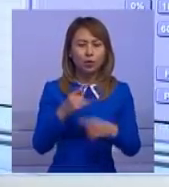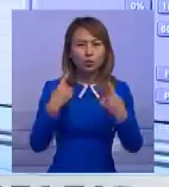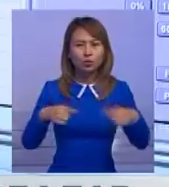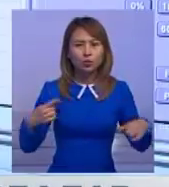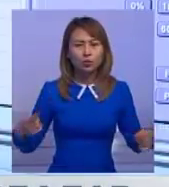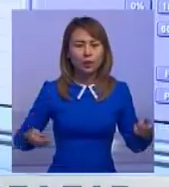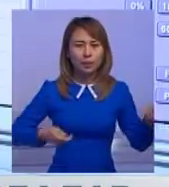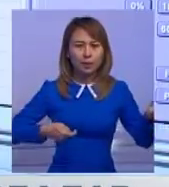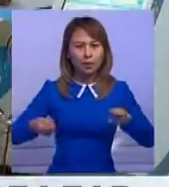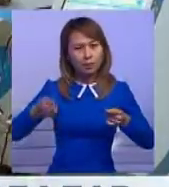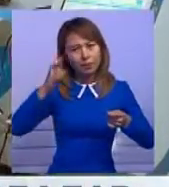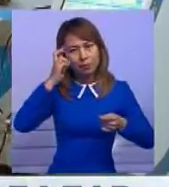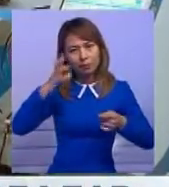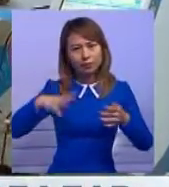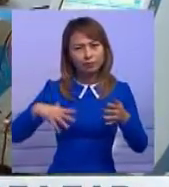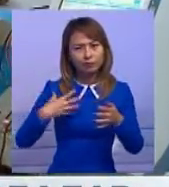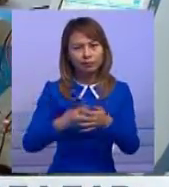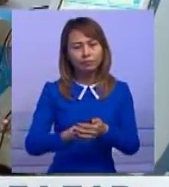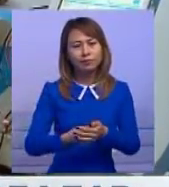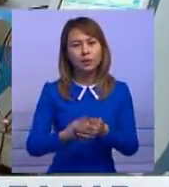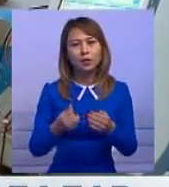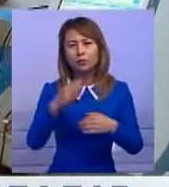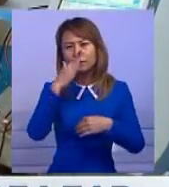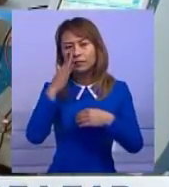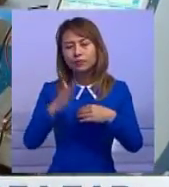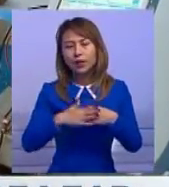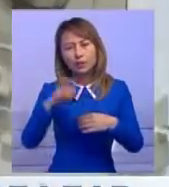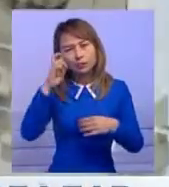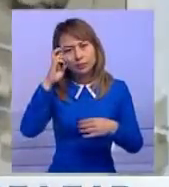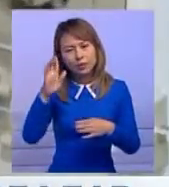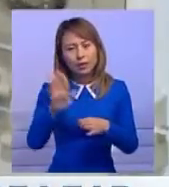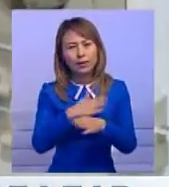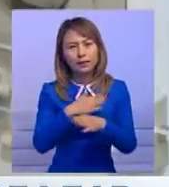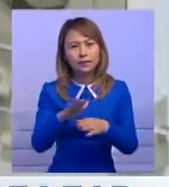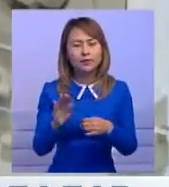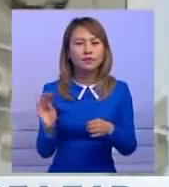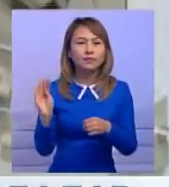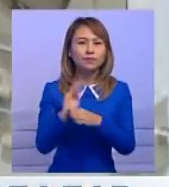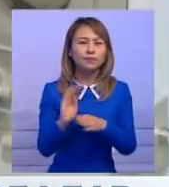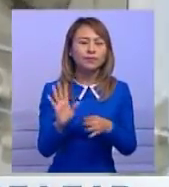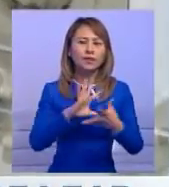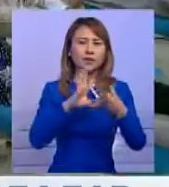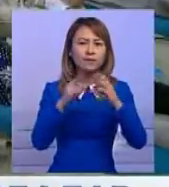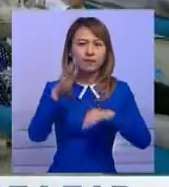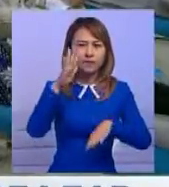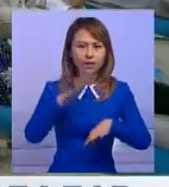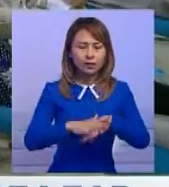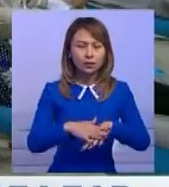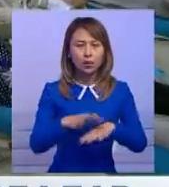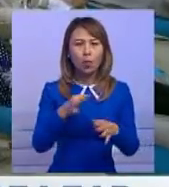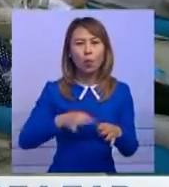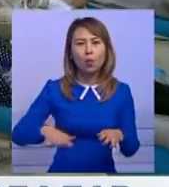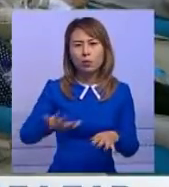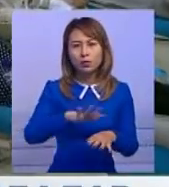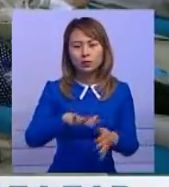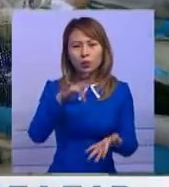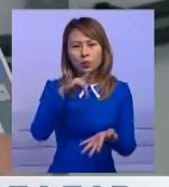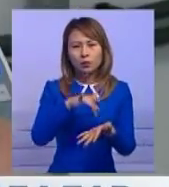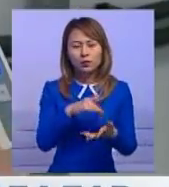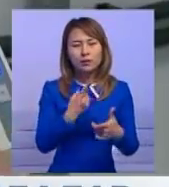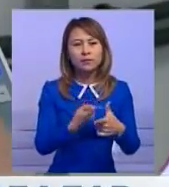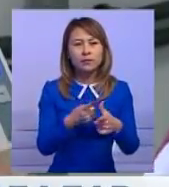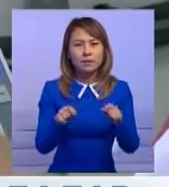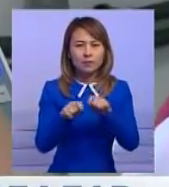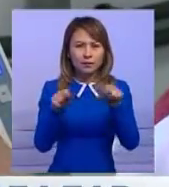шығынын мемлекет төлейді. Таяуда мемлекеттік жекеменшік әріптестік аясында жеке инвестордың қаржысына облыс орталығында гемодиализ